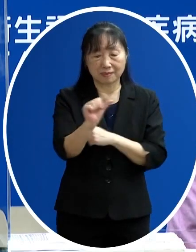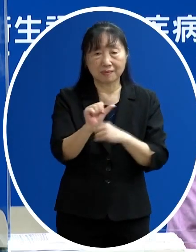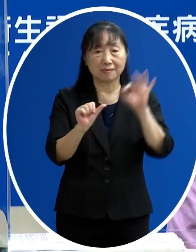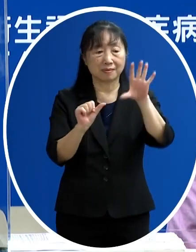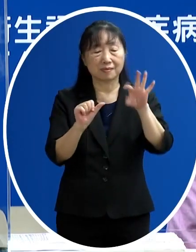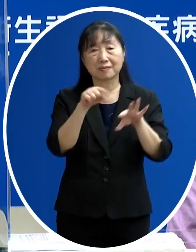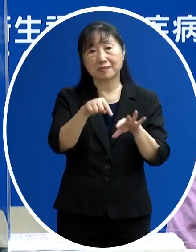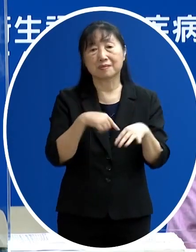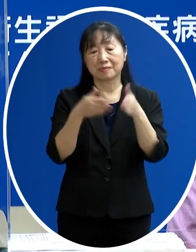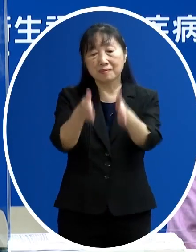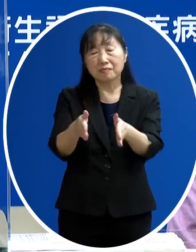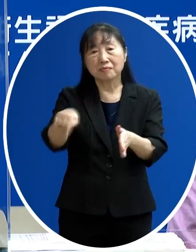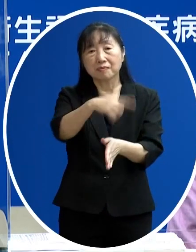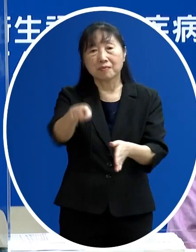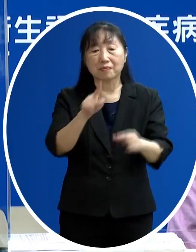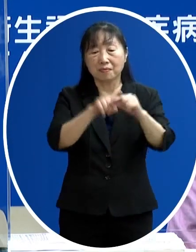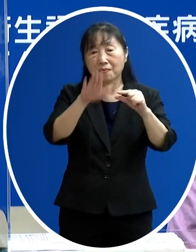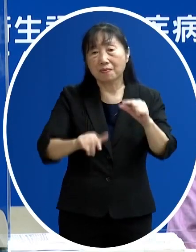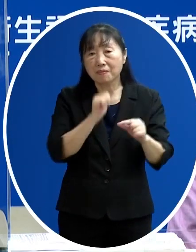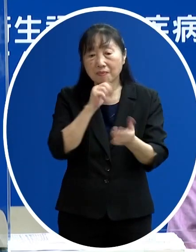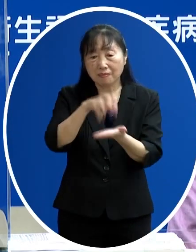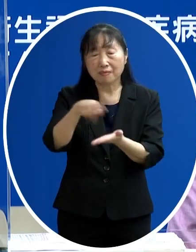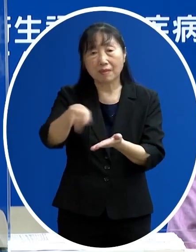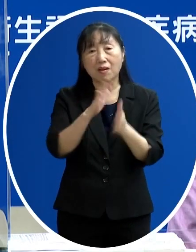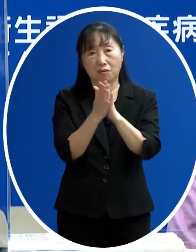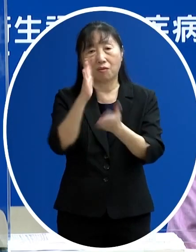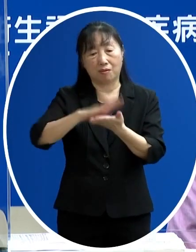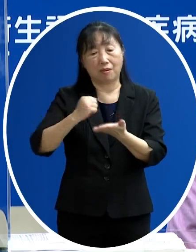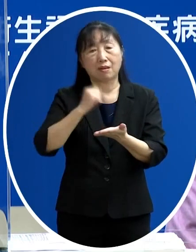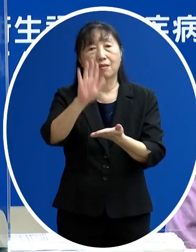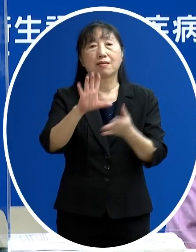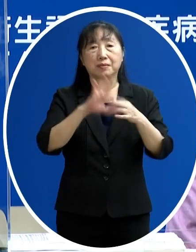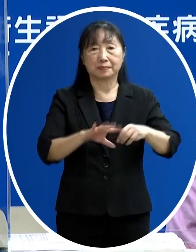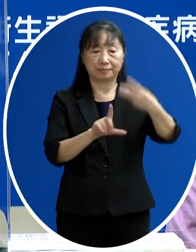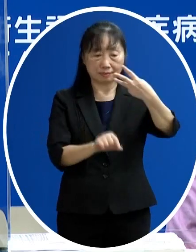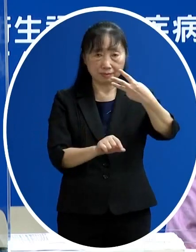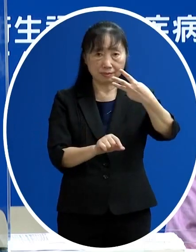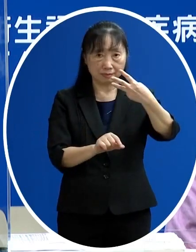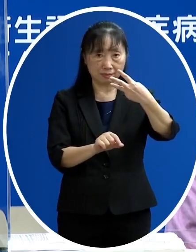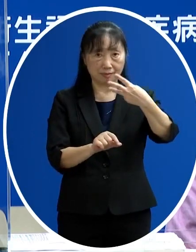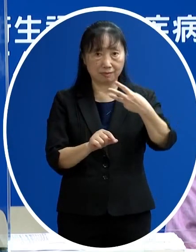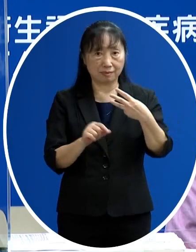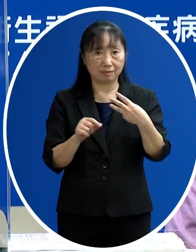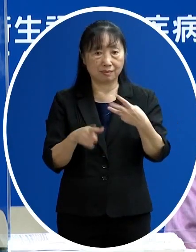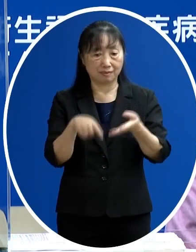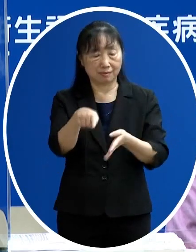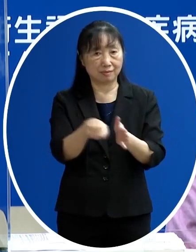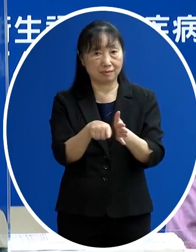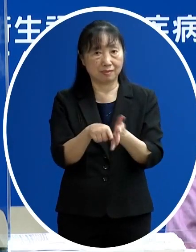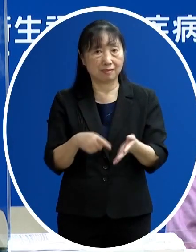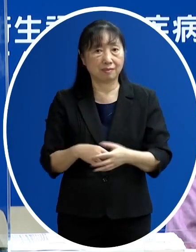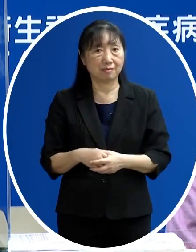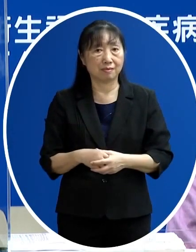收入它还是一个有一个压力在。所以我们今年从3月到有发了一笔，有